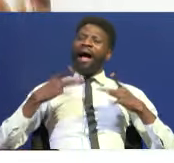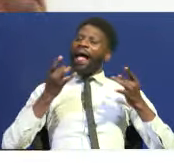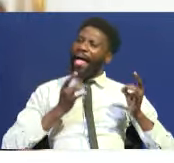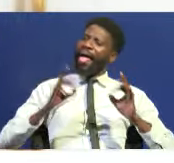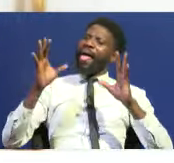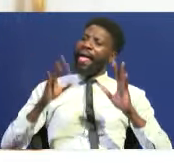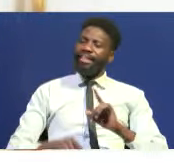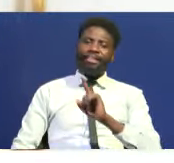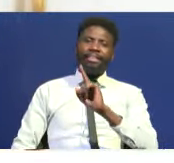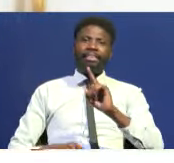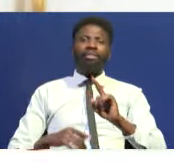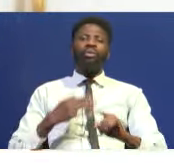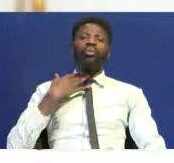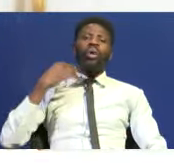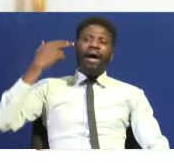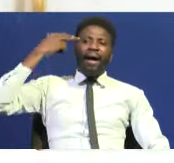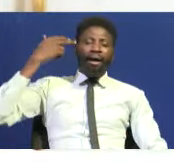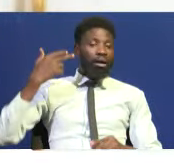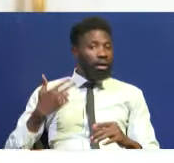that you want to kill yourself,